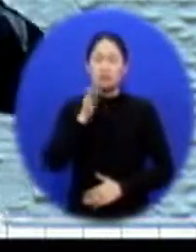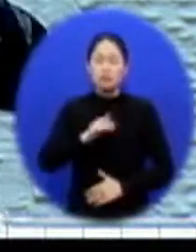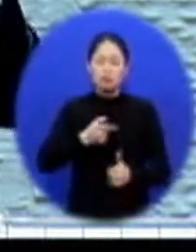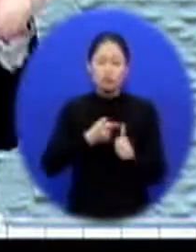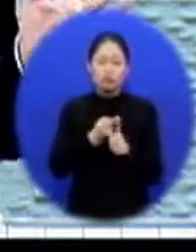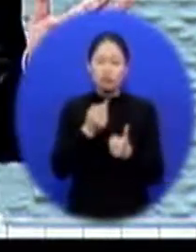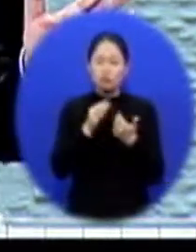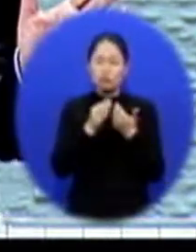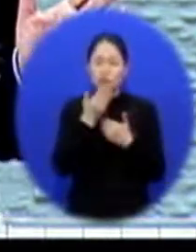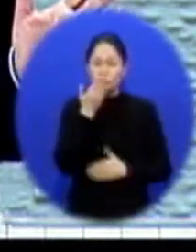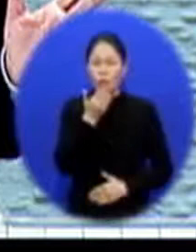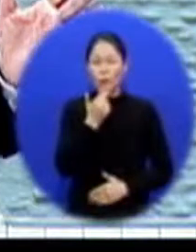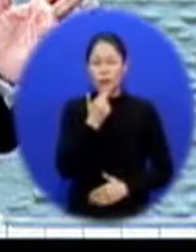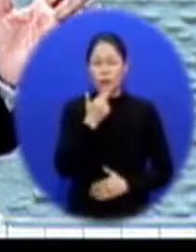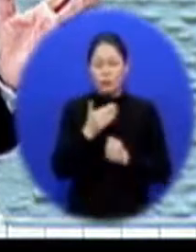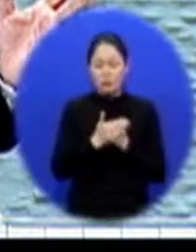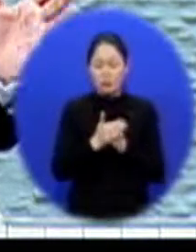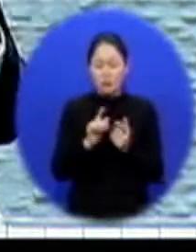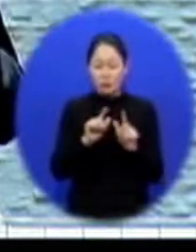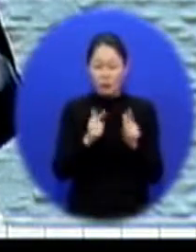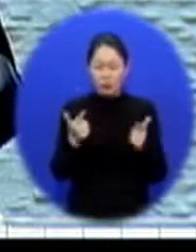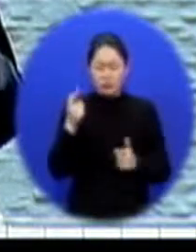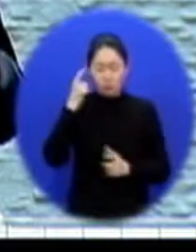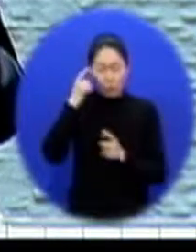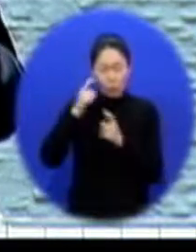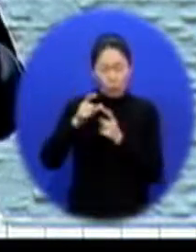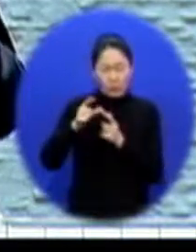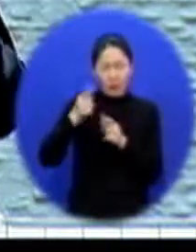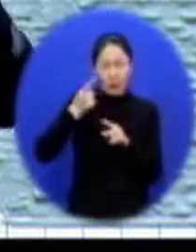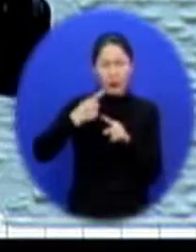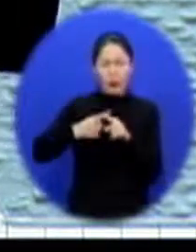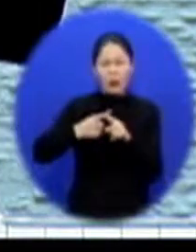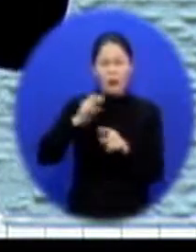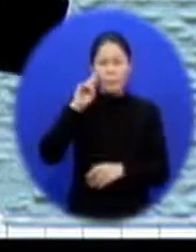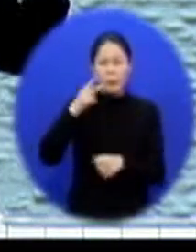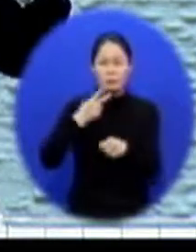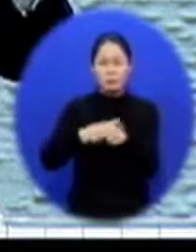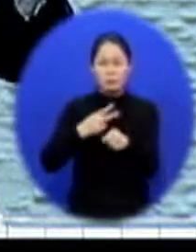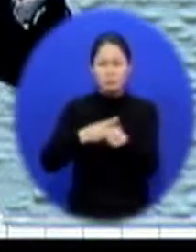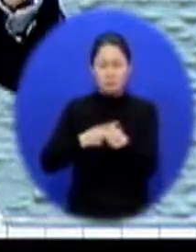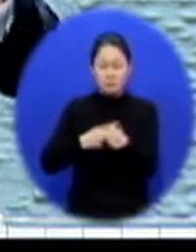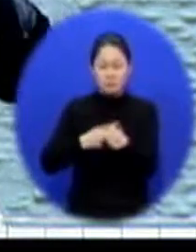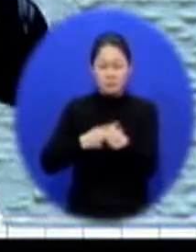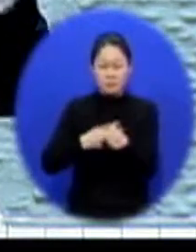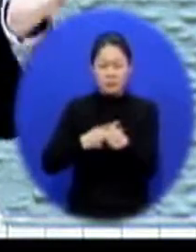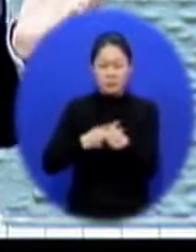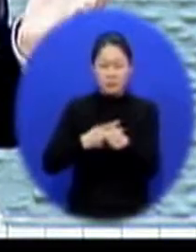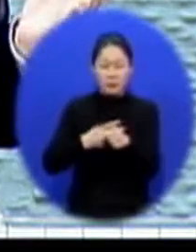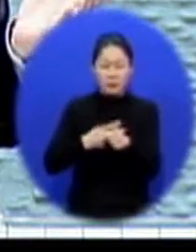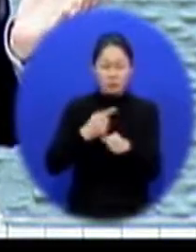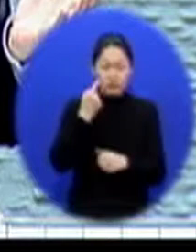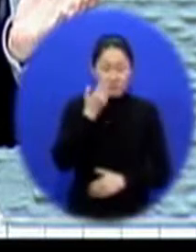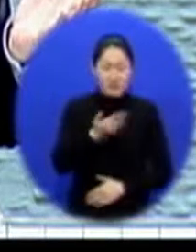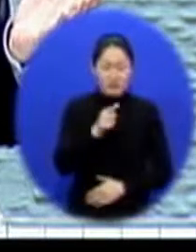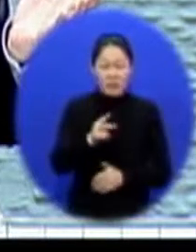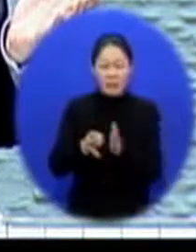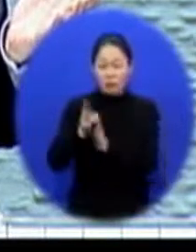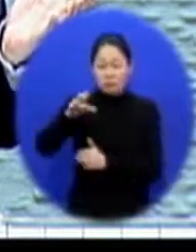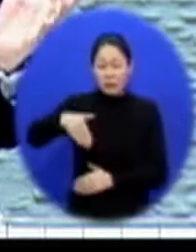그 나름대로 이런저런 고민을 하다가 사도 바울에게 예루살렘에 가서 너가 심문을 받게 있느냐